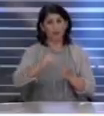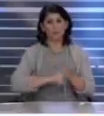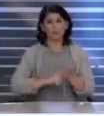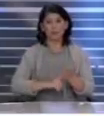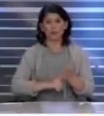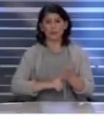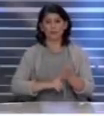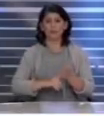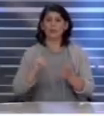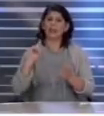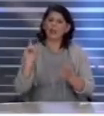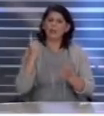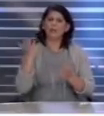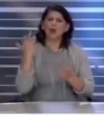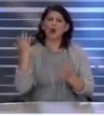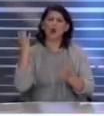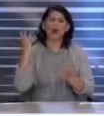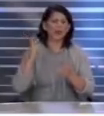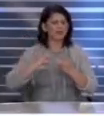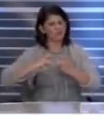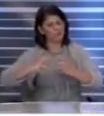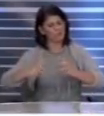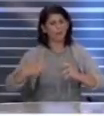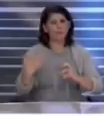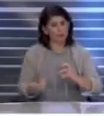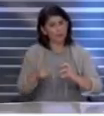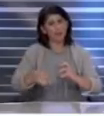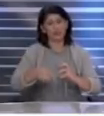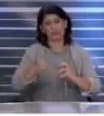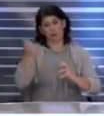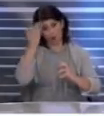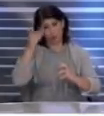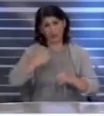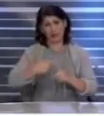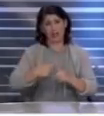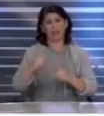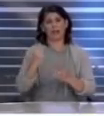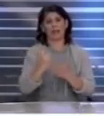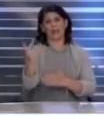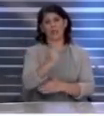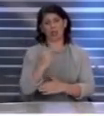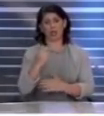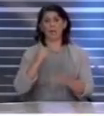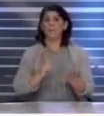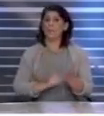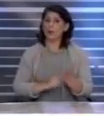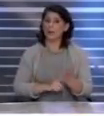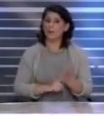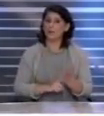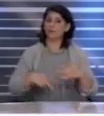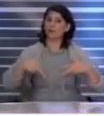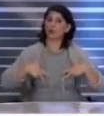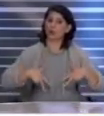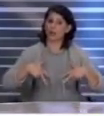αρθούν και να θεραπευθούν όλες οι παθογένειες που όσο κόστησαν στη χώρα και την κοινωνία σας. Πρέπει το